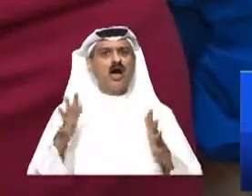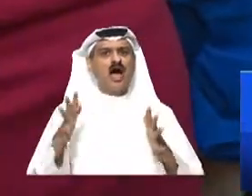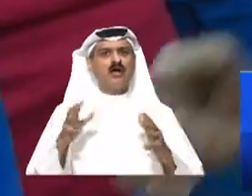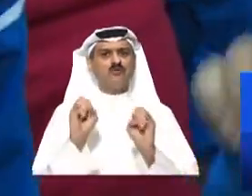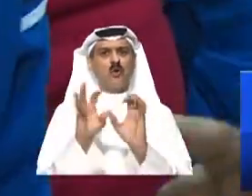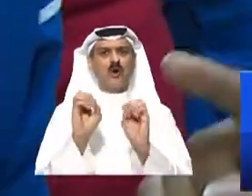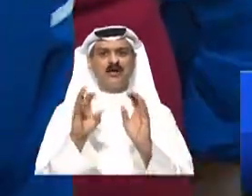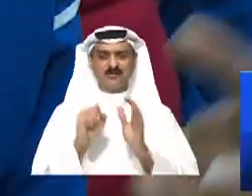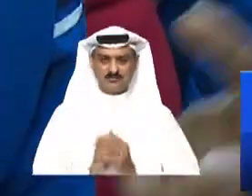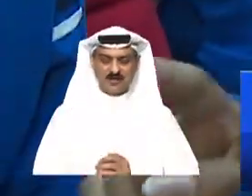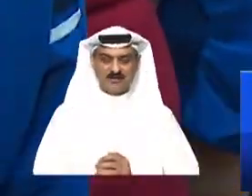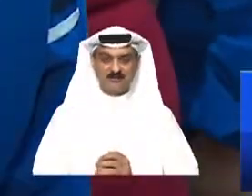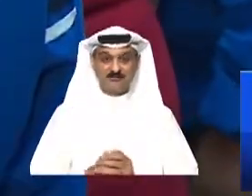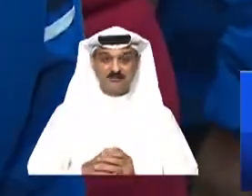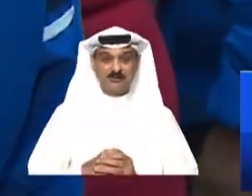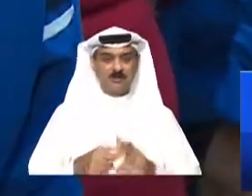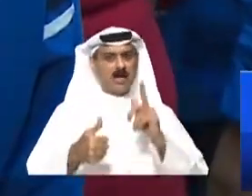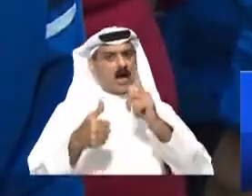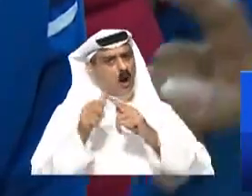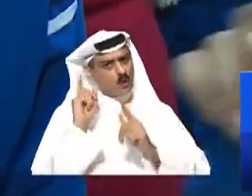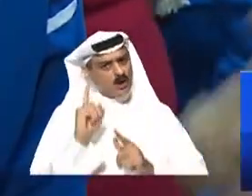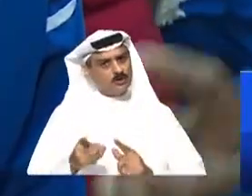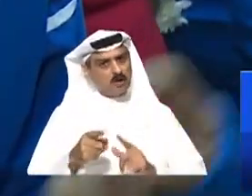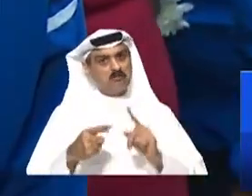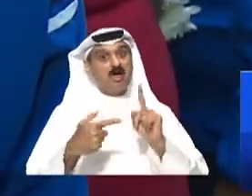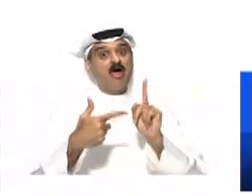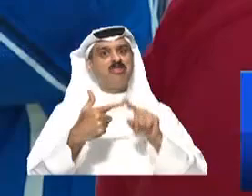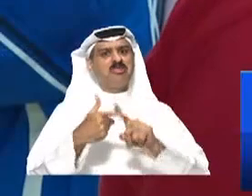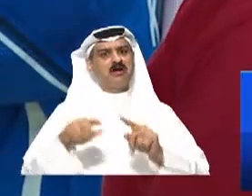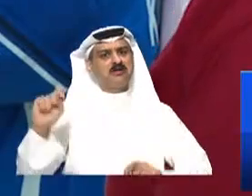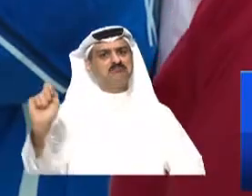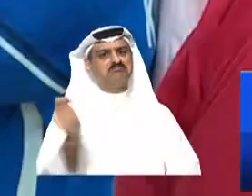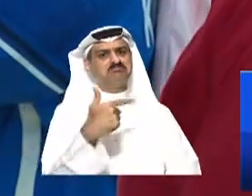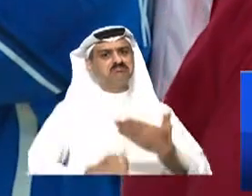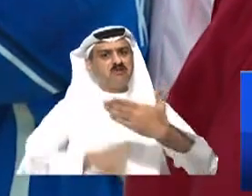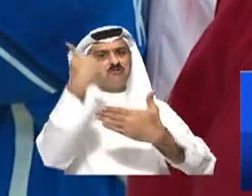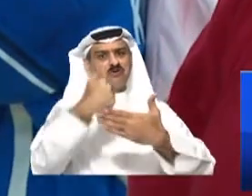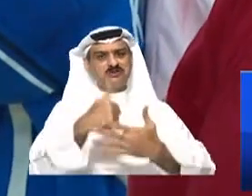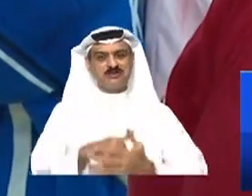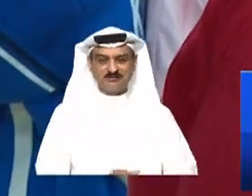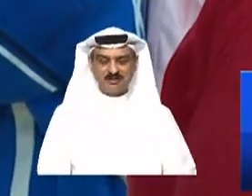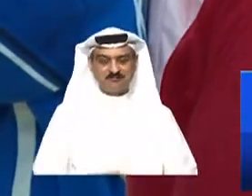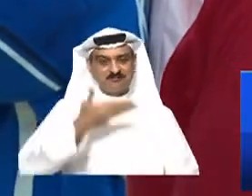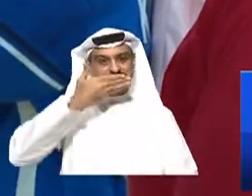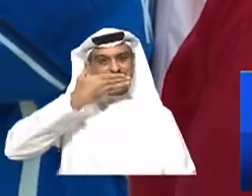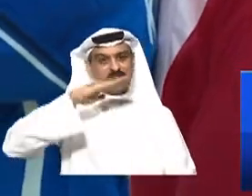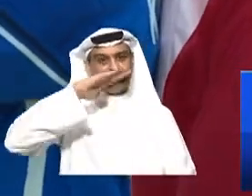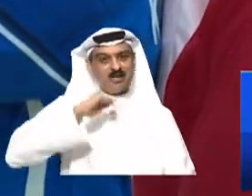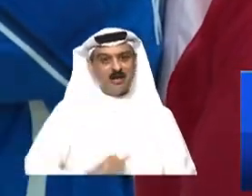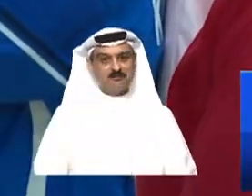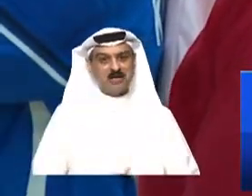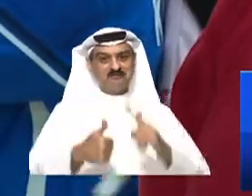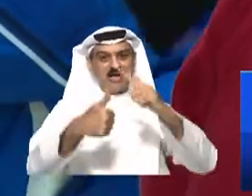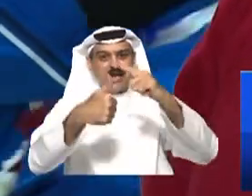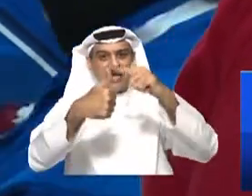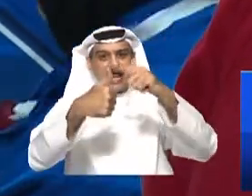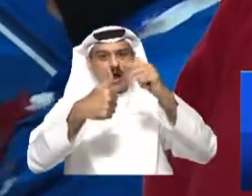متوترة من أول يوم ثاني يوم فزت ميدالية الذهبية. الحمد لله إن جبت مركز